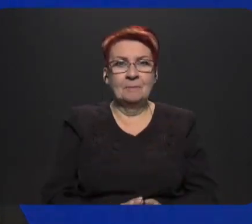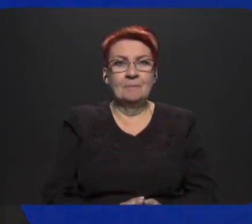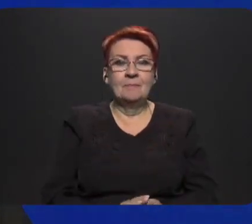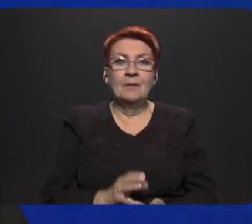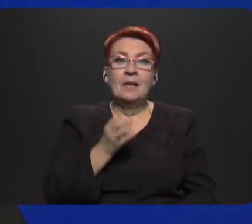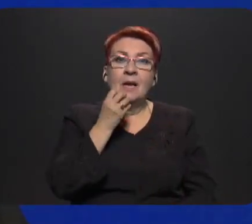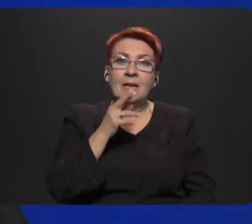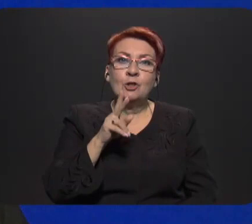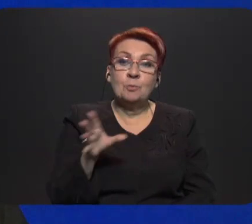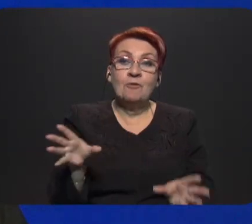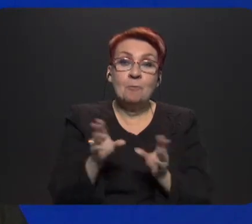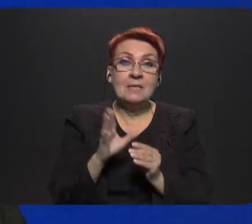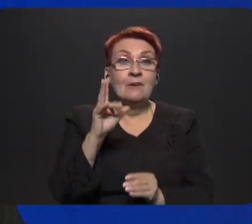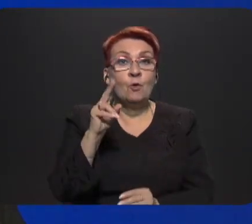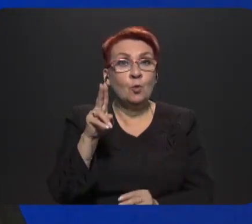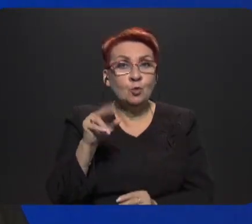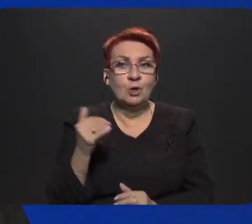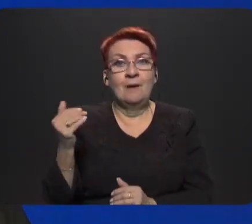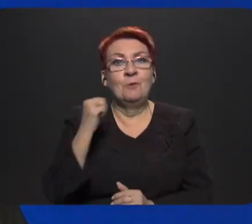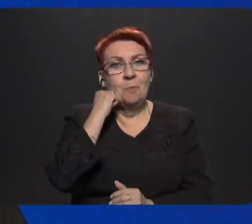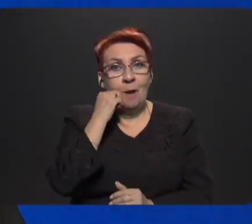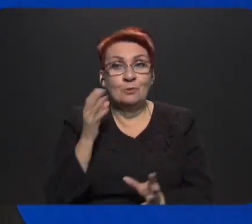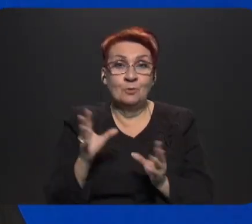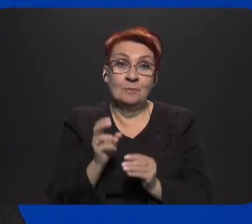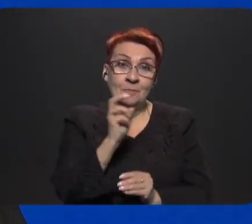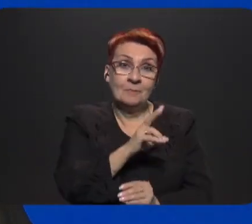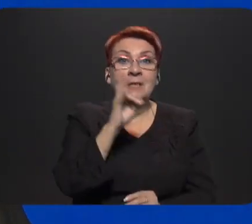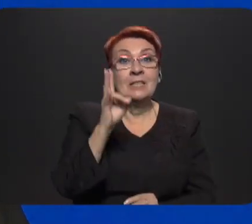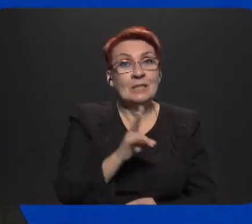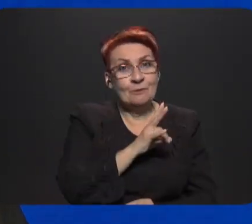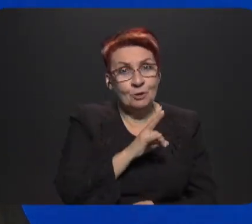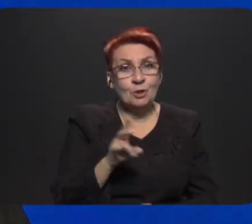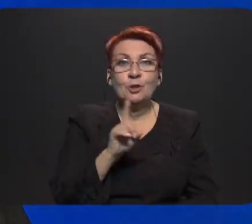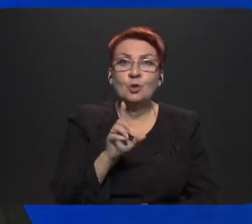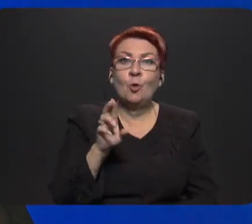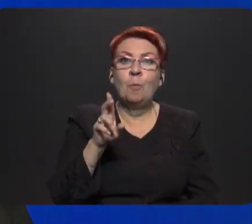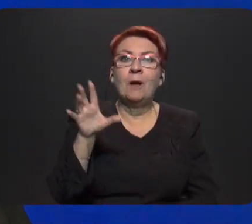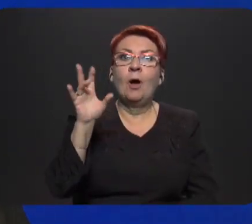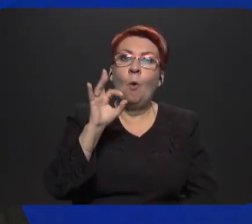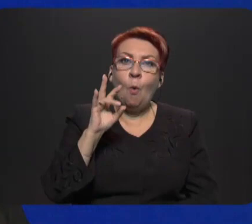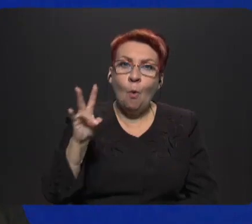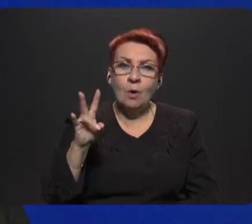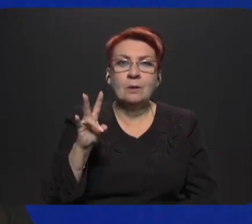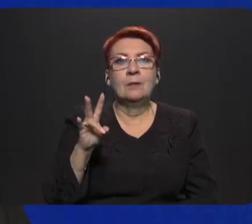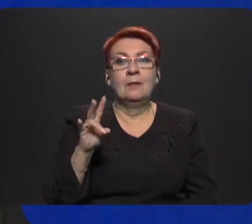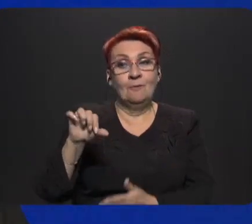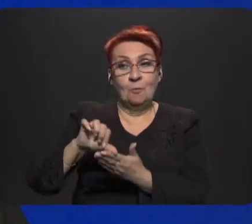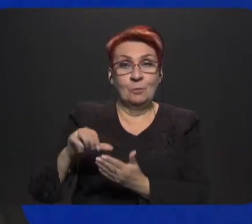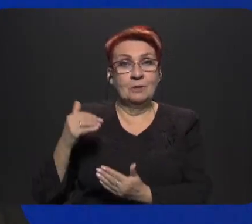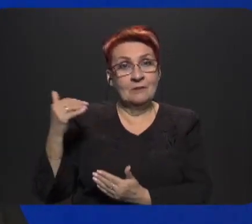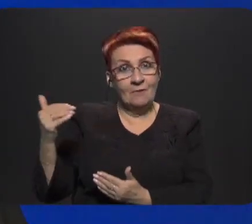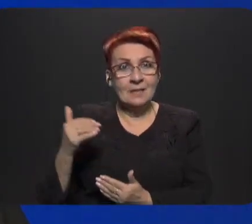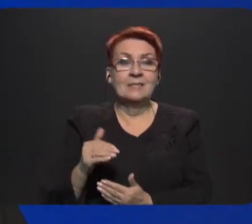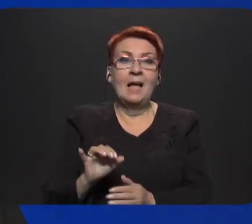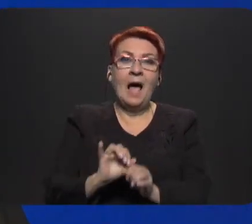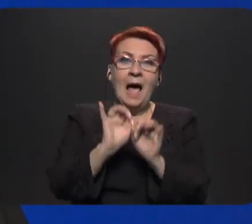хорошо бы вместе с внучкой прийти в храм, попросить священника, чтобы он при них осветил